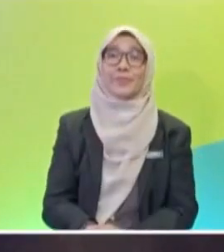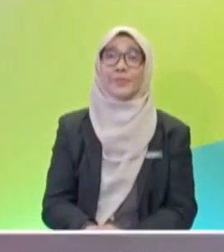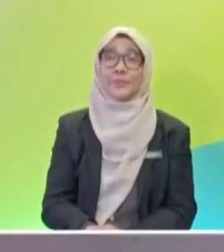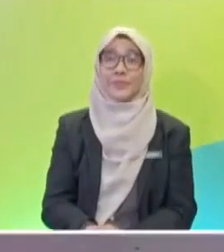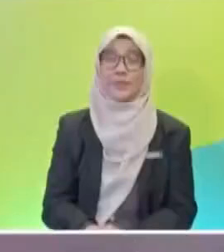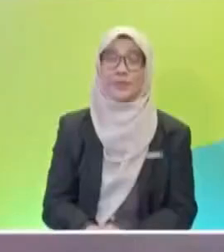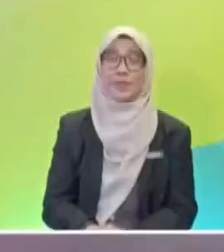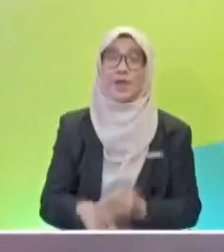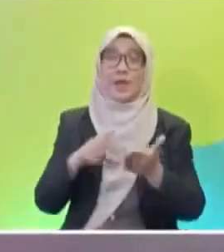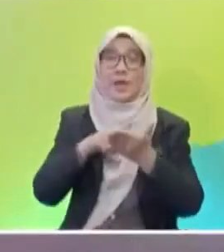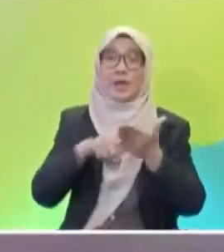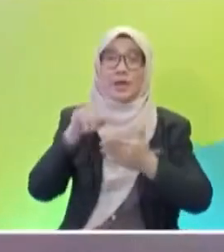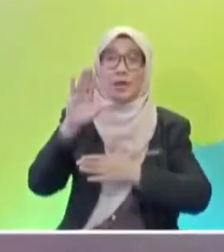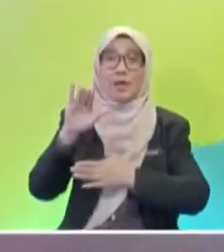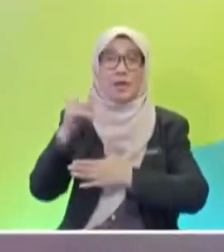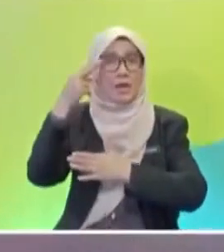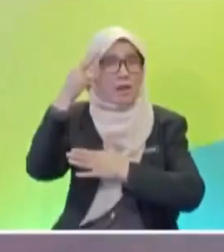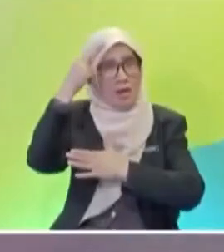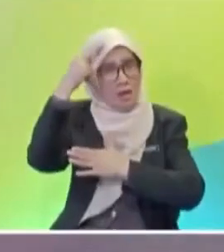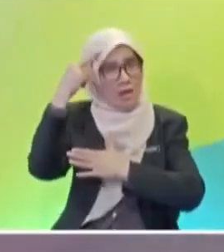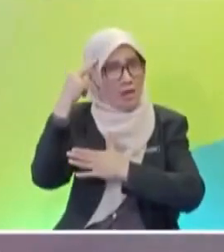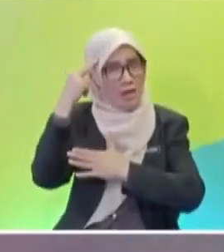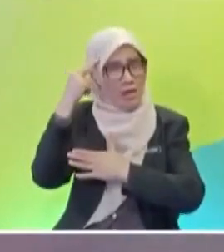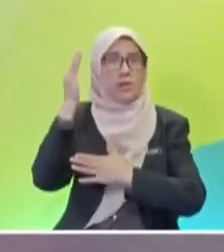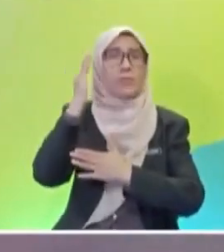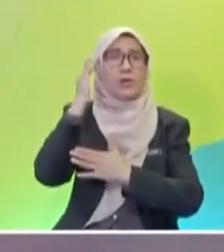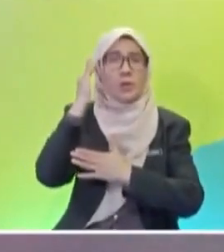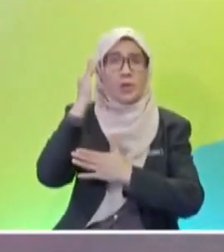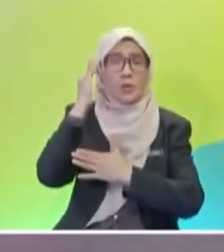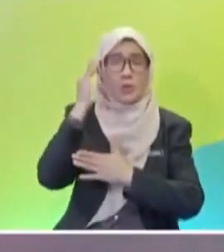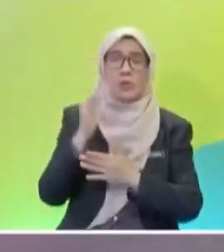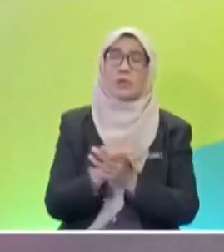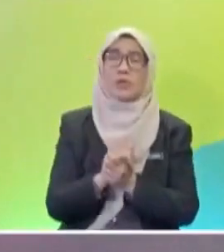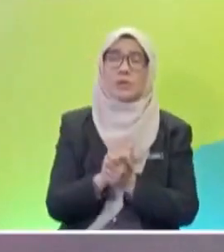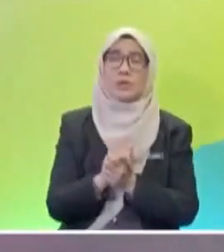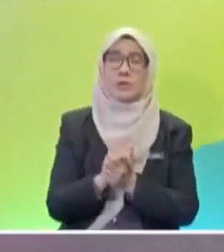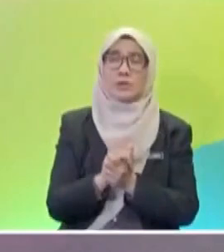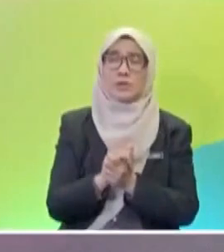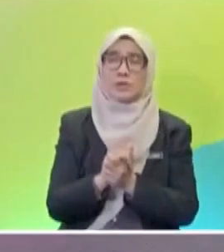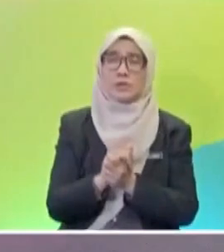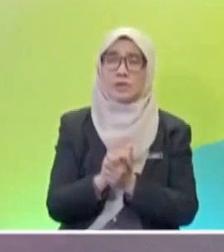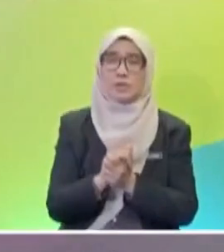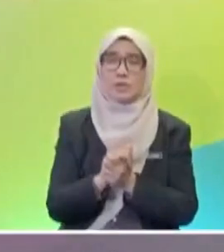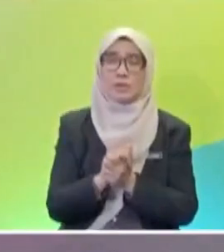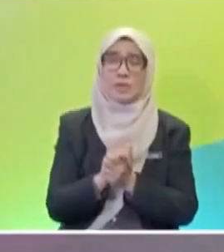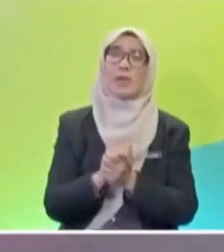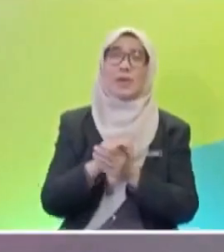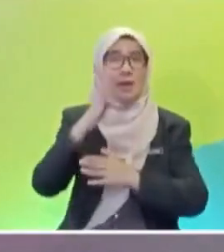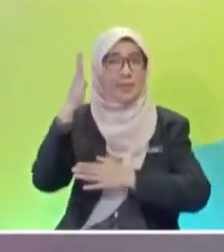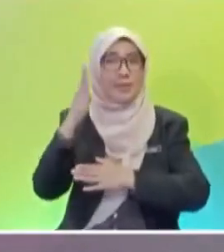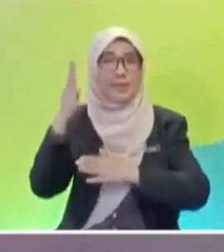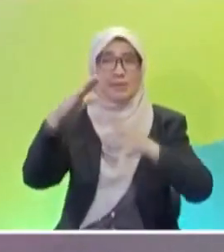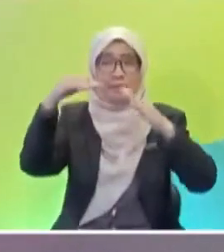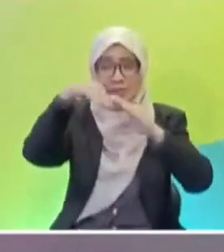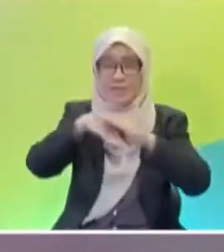apa ya Anif tahu tentang hewan peliharaan hewan peliharaan ini saya pelihara dalam rumah cukup